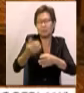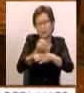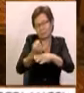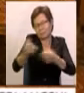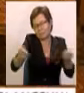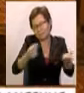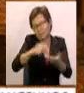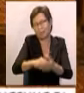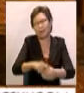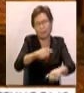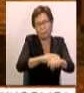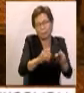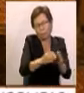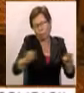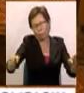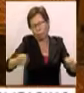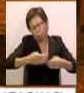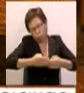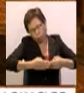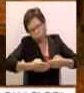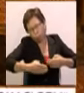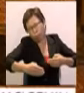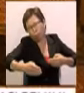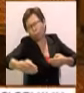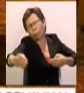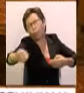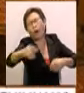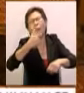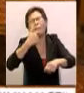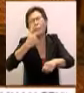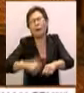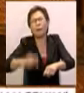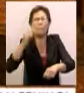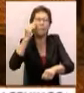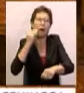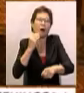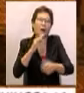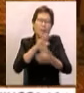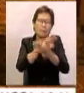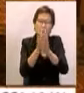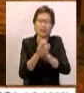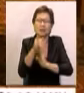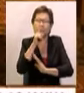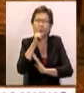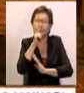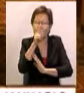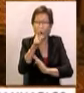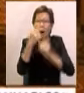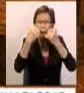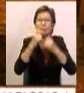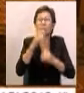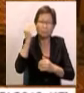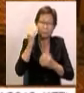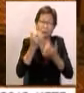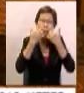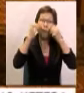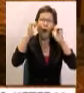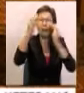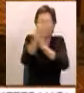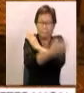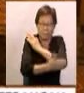tempoh perjalanan panjang bagi industri otomotif negara, Tun Dr. Mahathir merealisasi keupayaan negara dalam industri